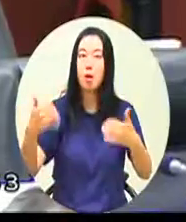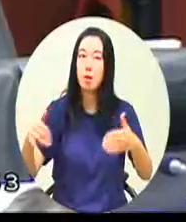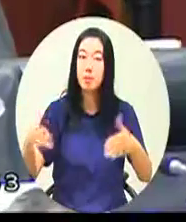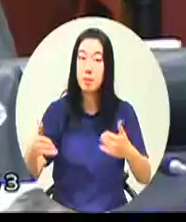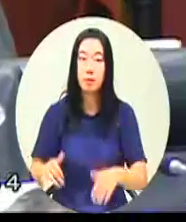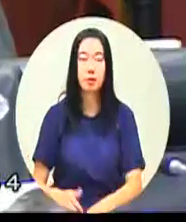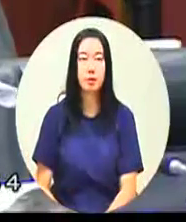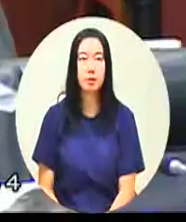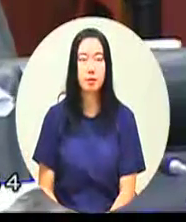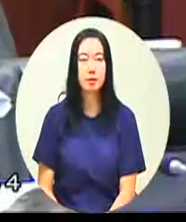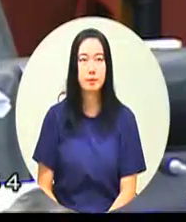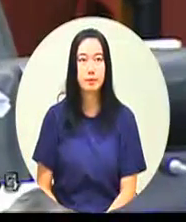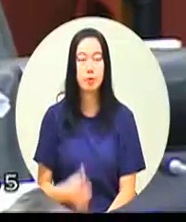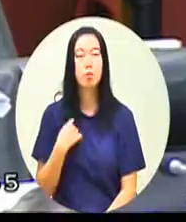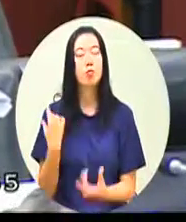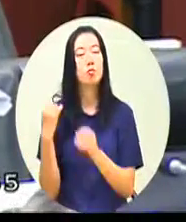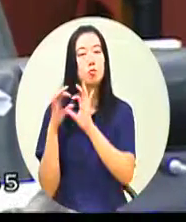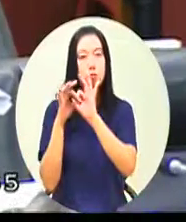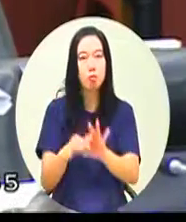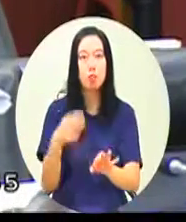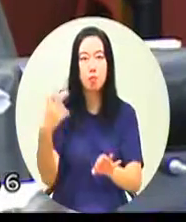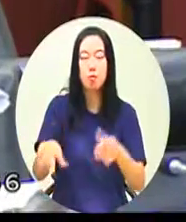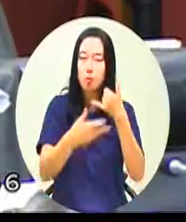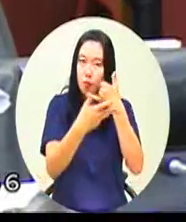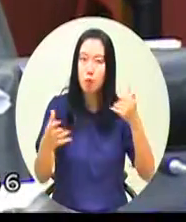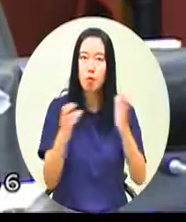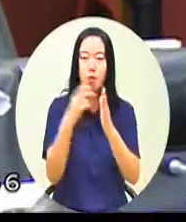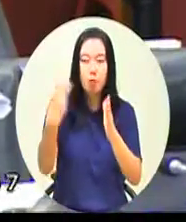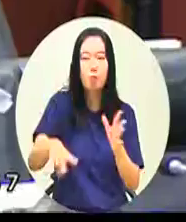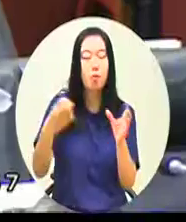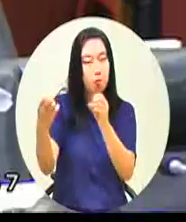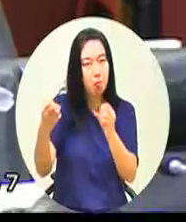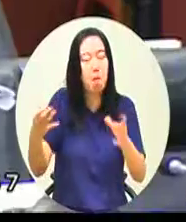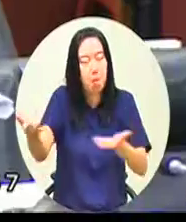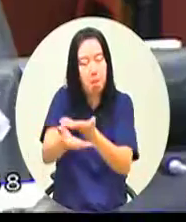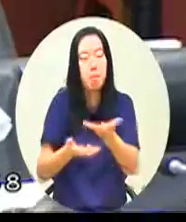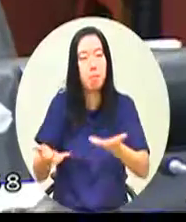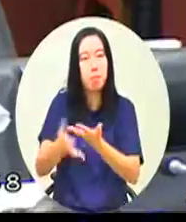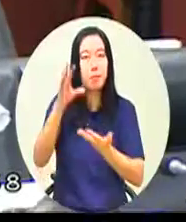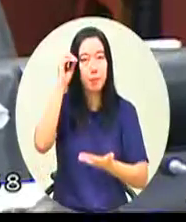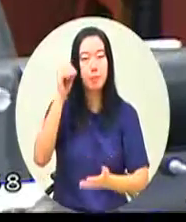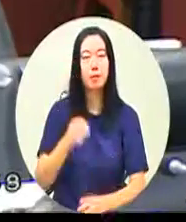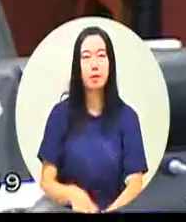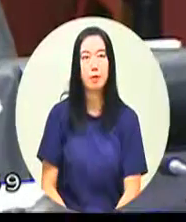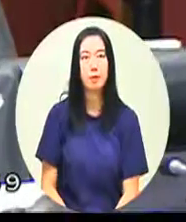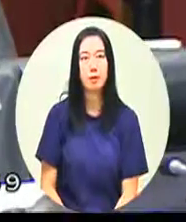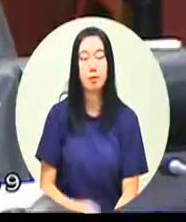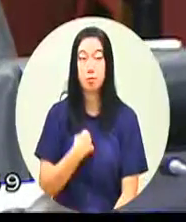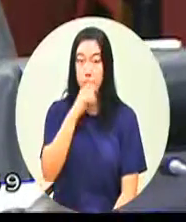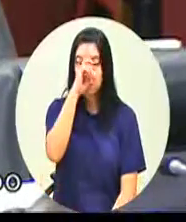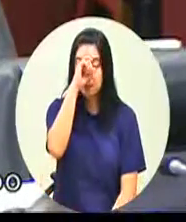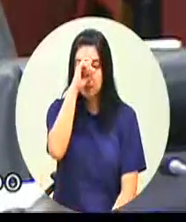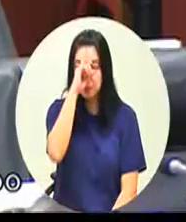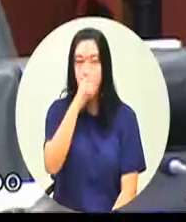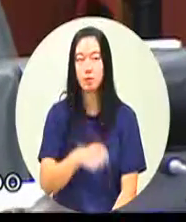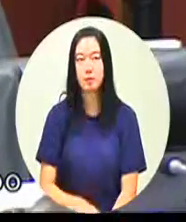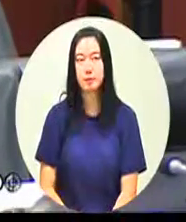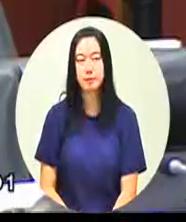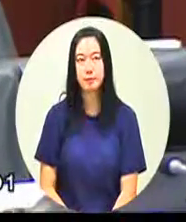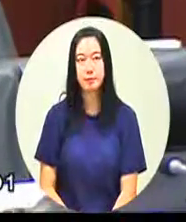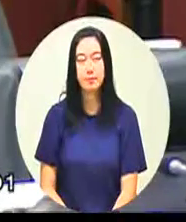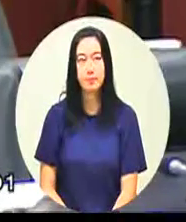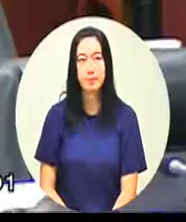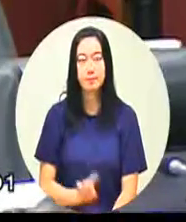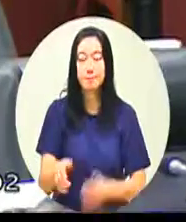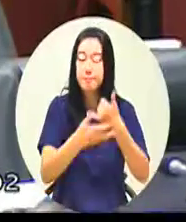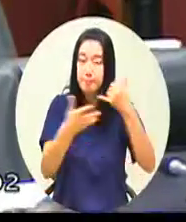议还是 我们会持续在跟河川局这边讨论跟沟通。 对啊，还是没有成效啊。所以希望我们